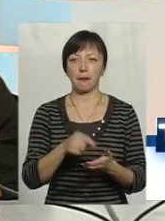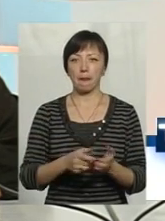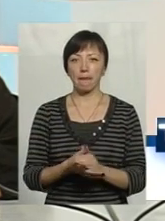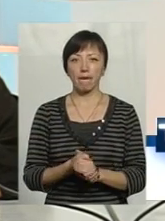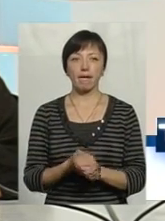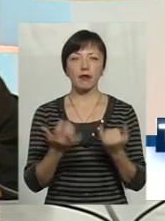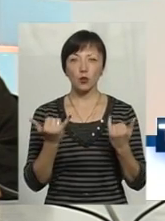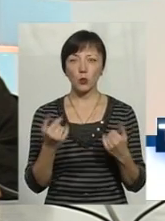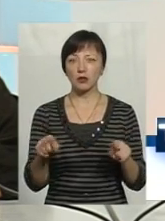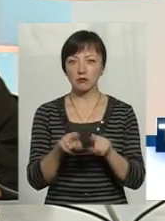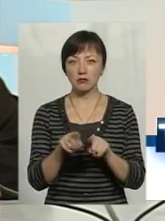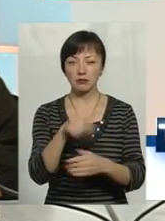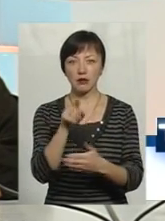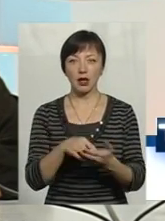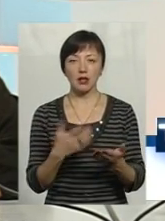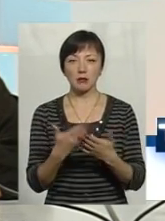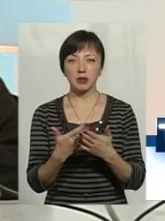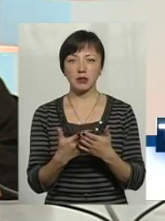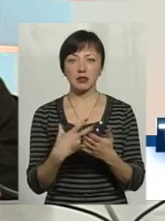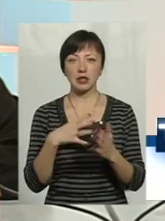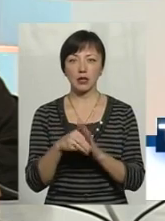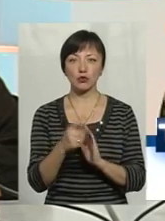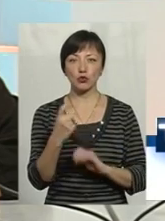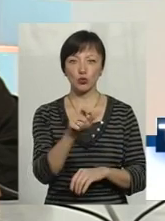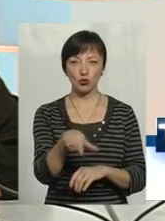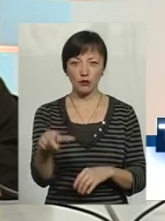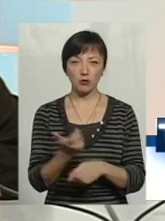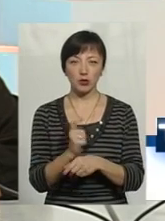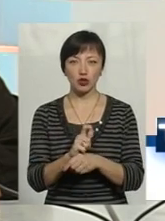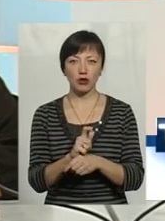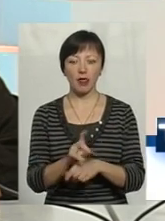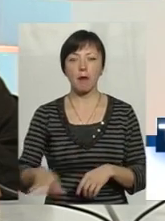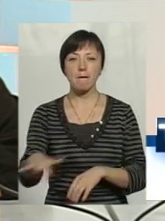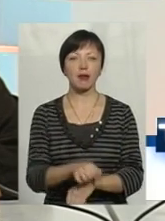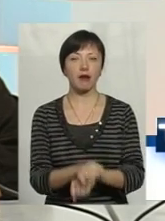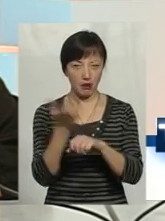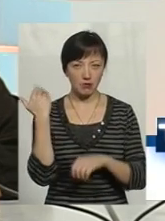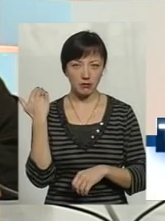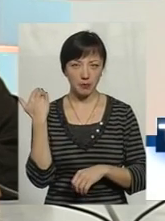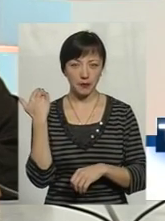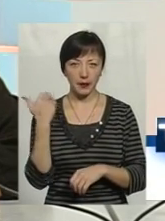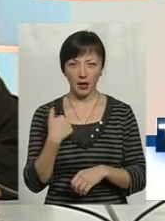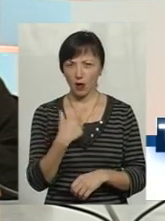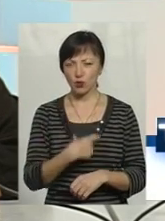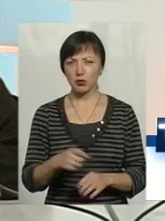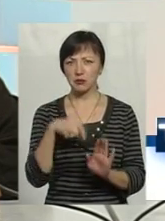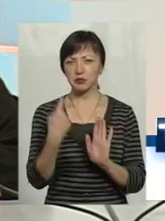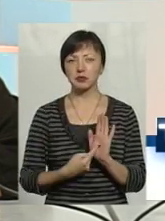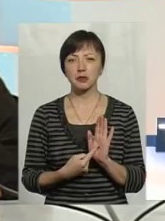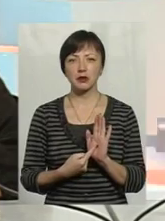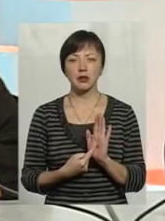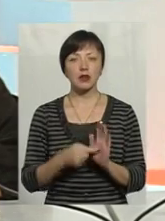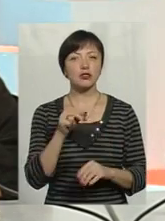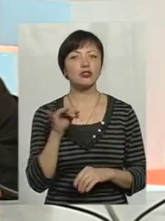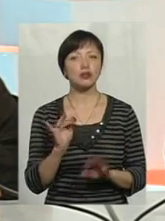собі задавали теж таке запитання. Загинуло 100 чоловік, да, чи більше там на Майдані свого часу. І я собі задавав запитання,